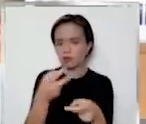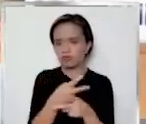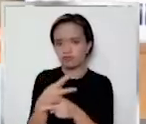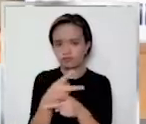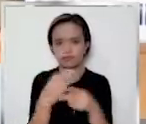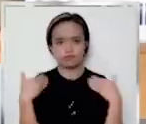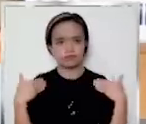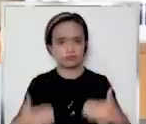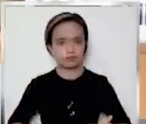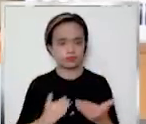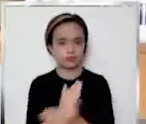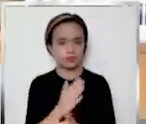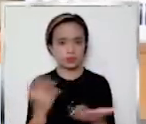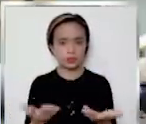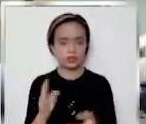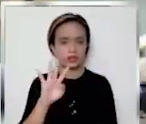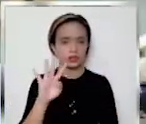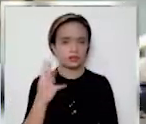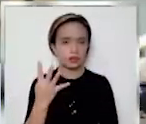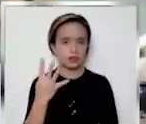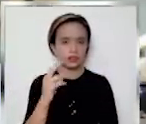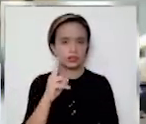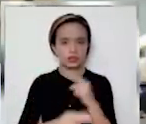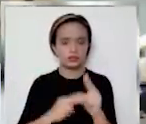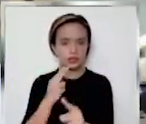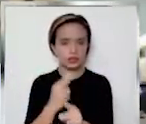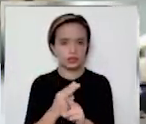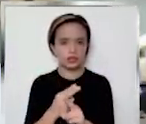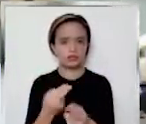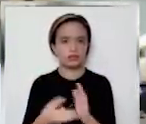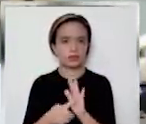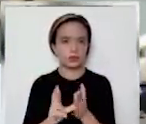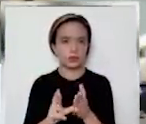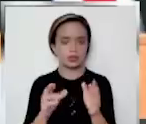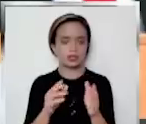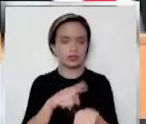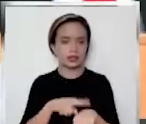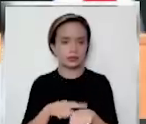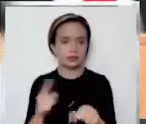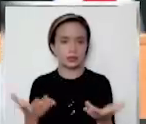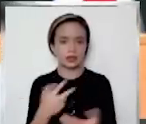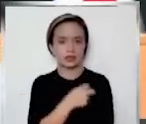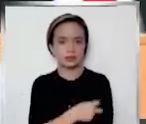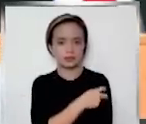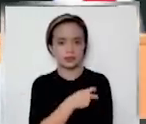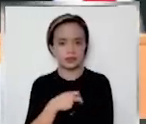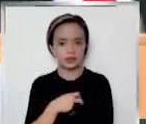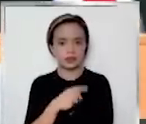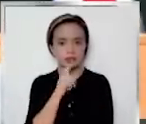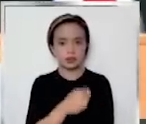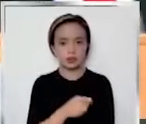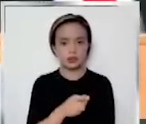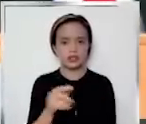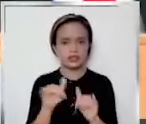4th Universal Periodic Review ng Pilipinas sa UN Human Rights Council sa Geneva, Switzerland, tila nakukulangan pa rin